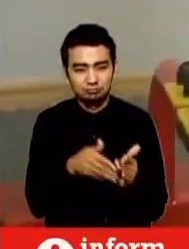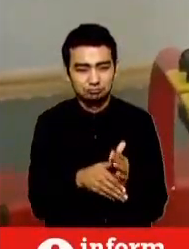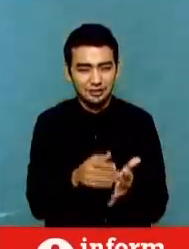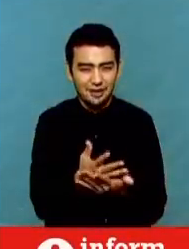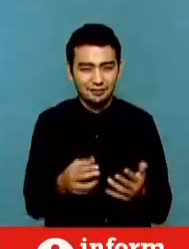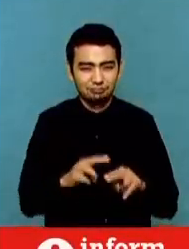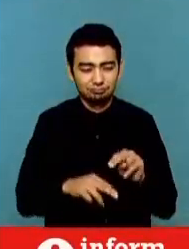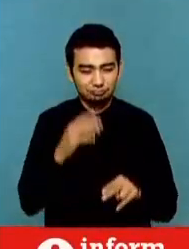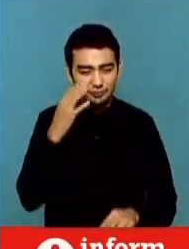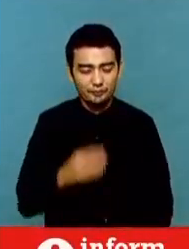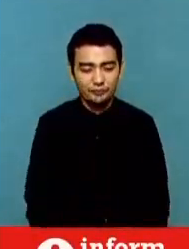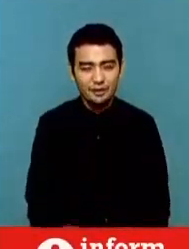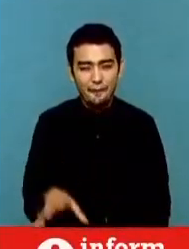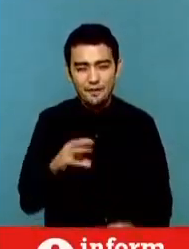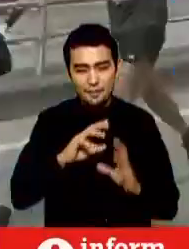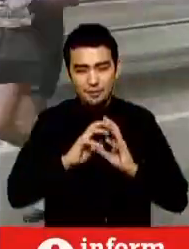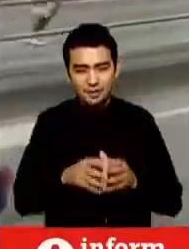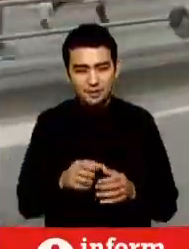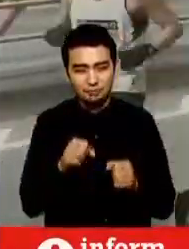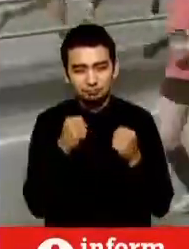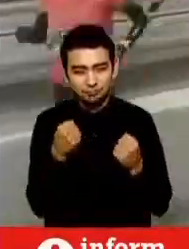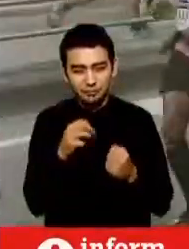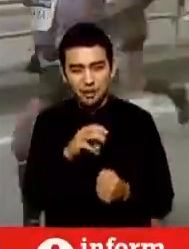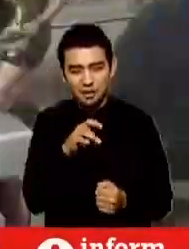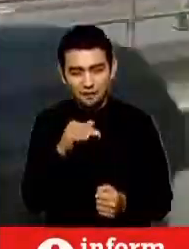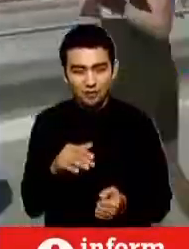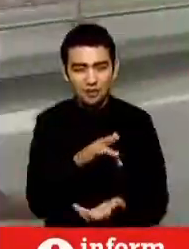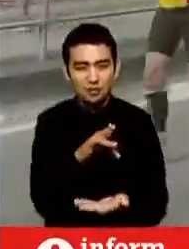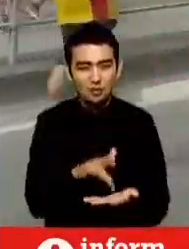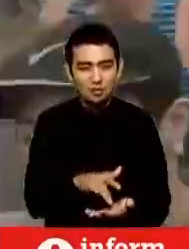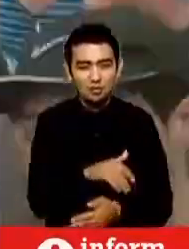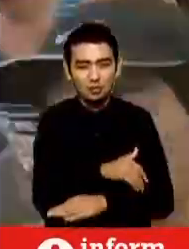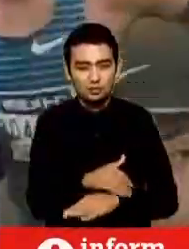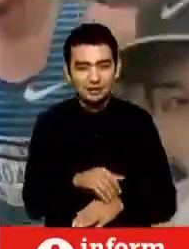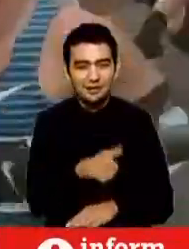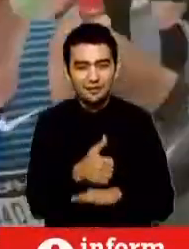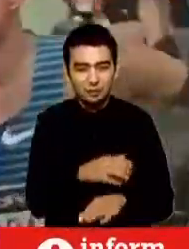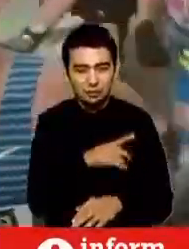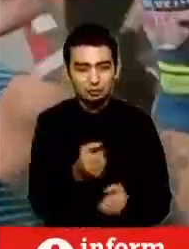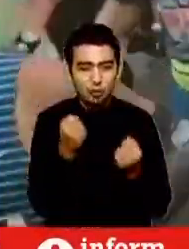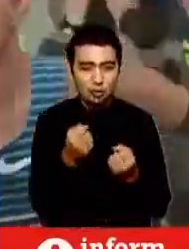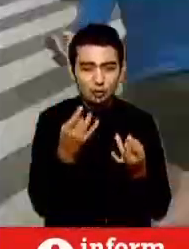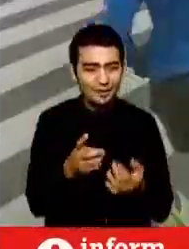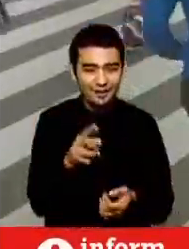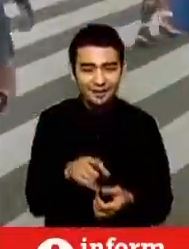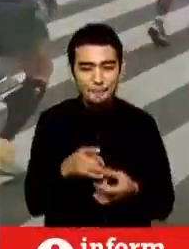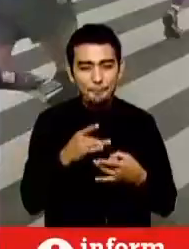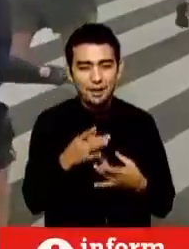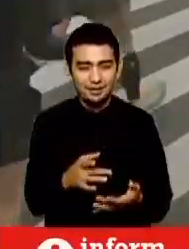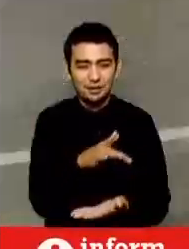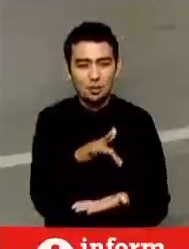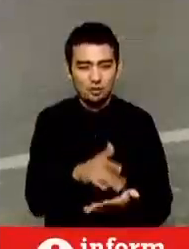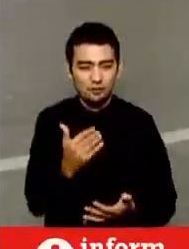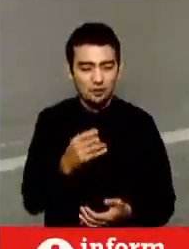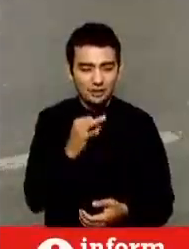бағытталады. Дүниежүзінде марафондар қалалардың басты көшелерінде өтеді. Өйткені бұл жай ғана спорттық шара емес, үлкен қалалық мереке. Және бұл